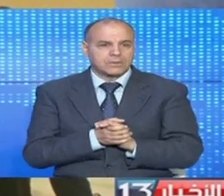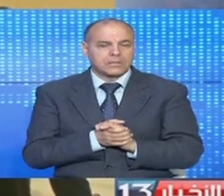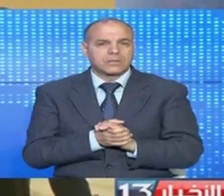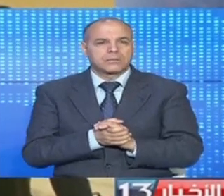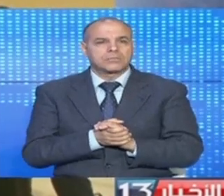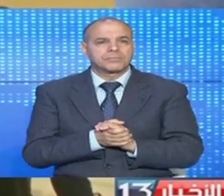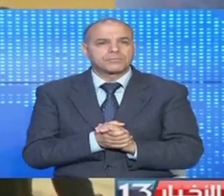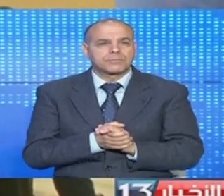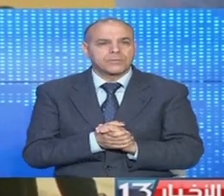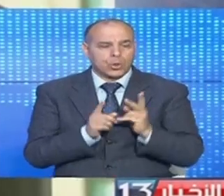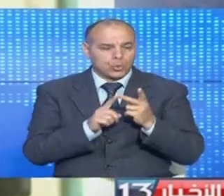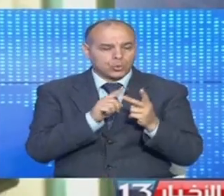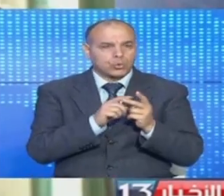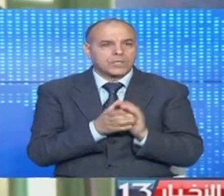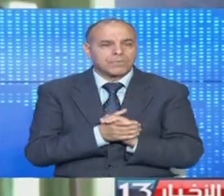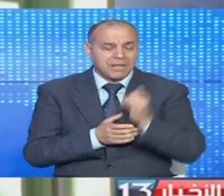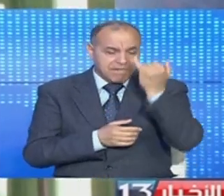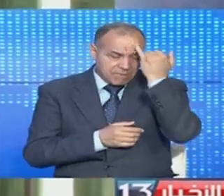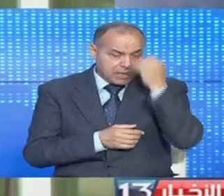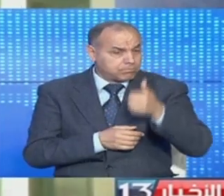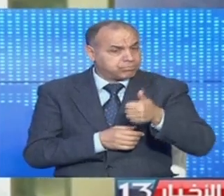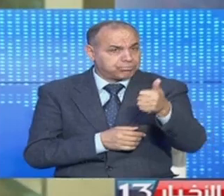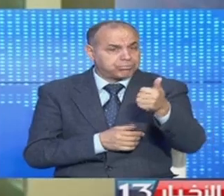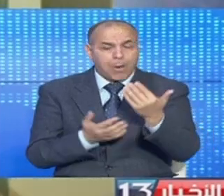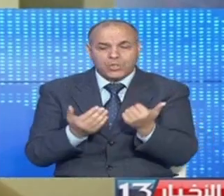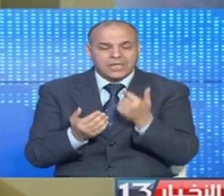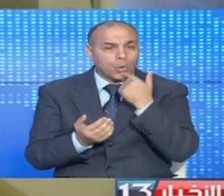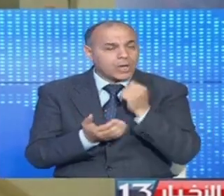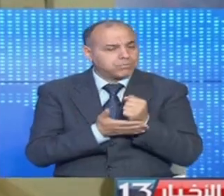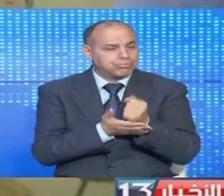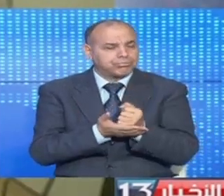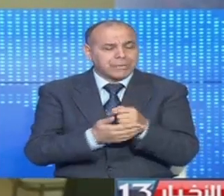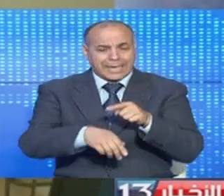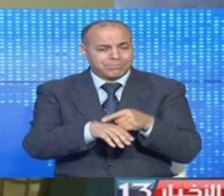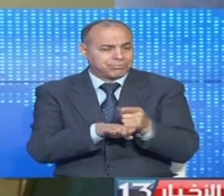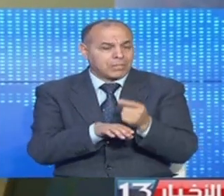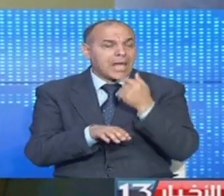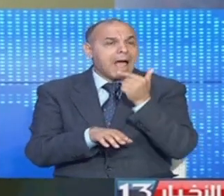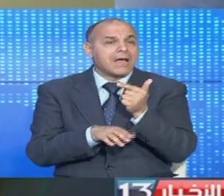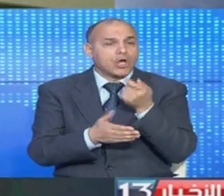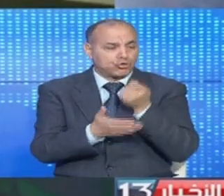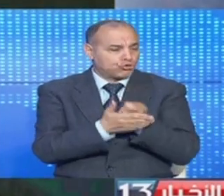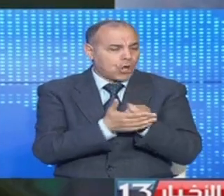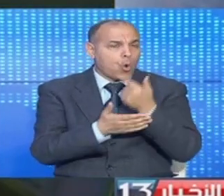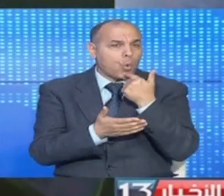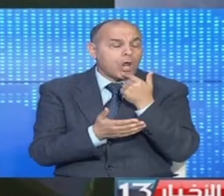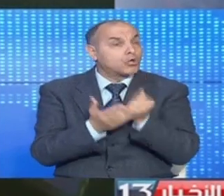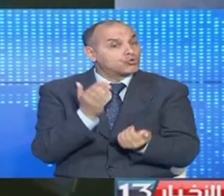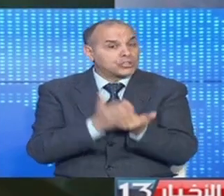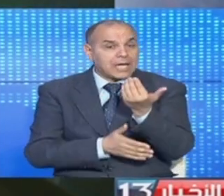نشوفوا كعبتين أخرى. فادرة متميزة من المنتظر أن تتدعم في القريب العاجل باقتناء معدات